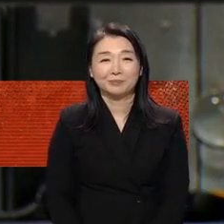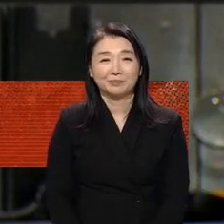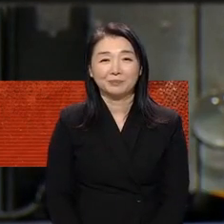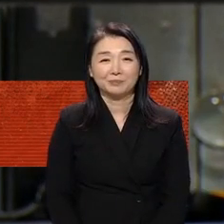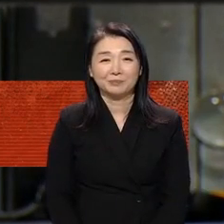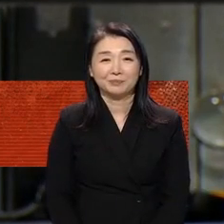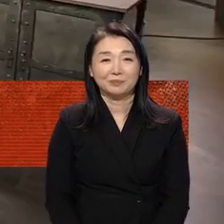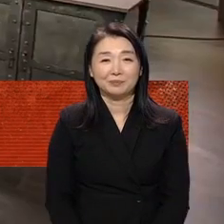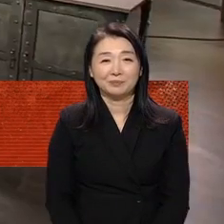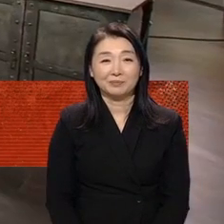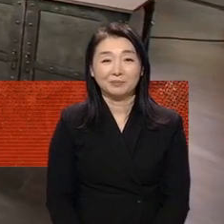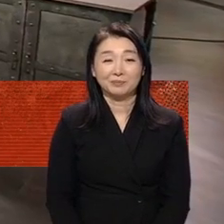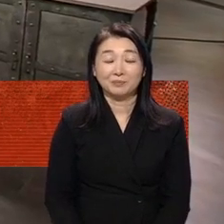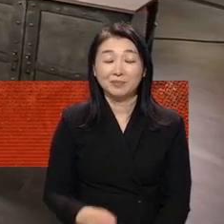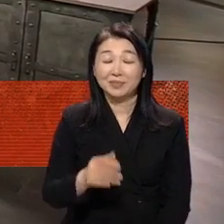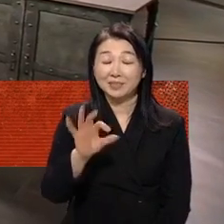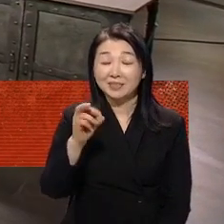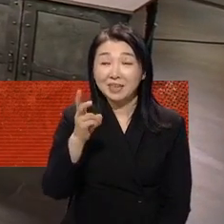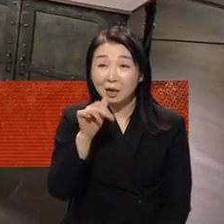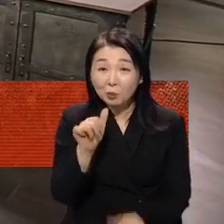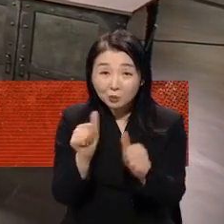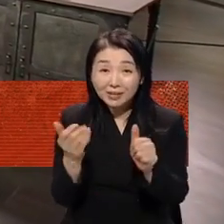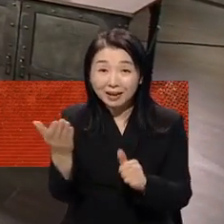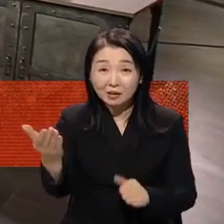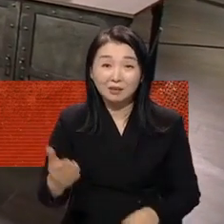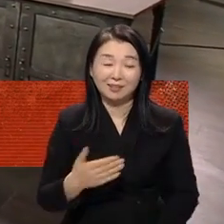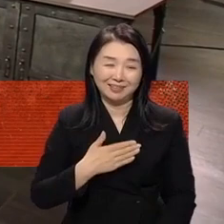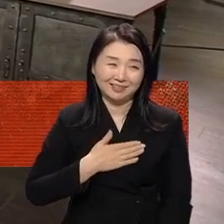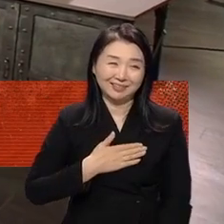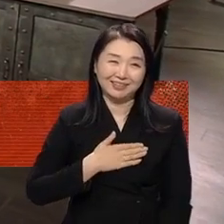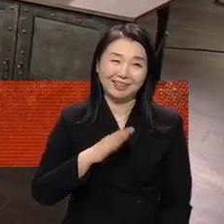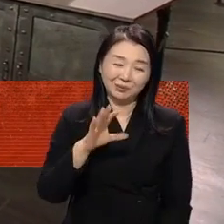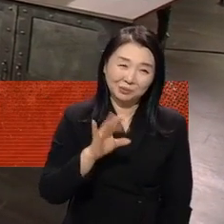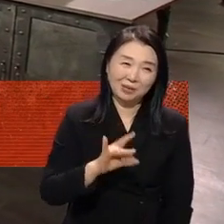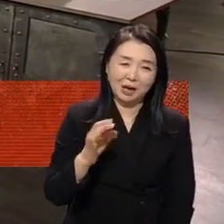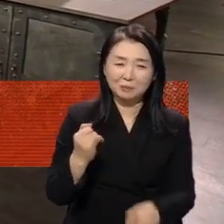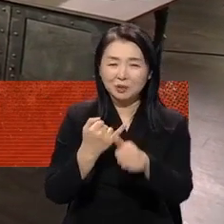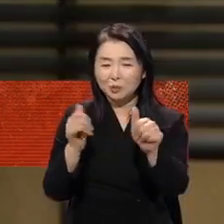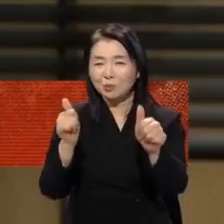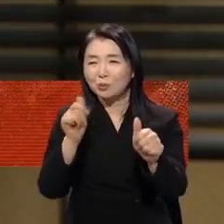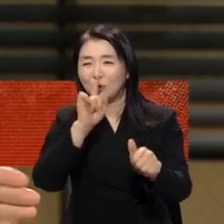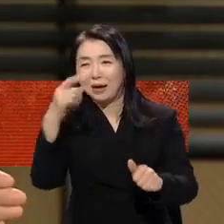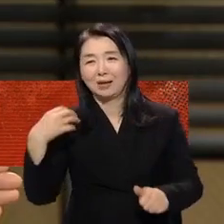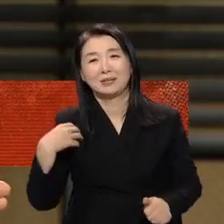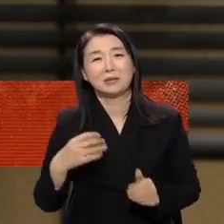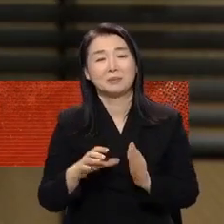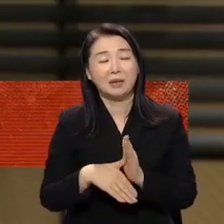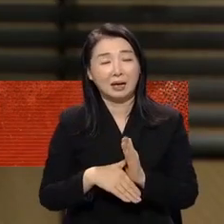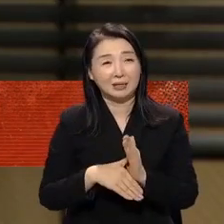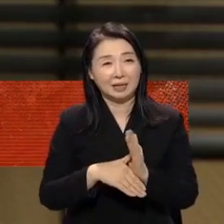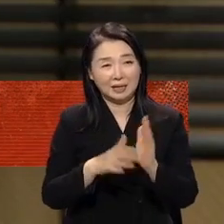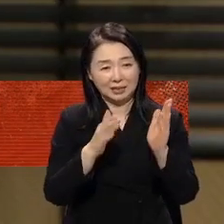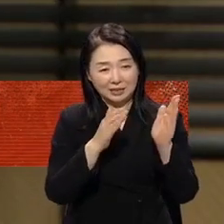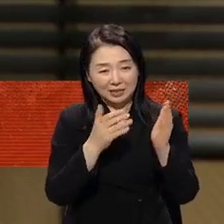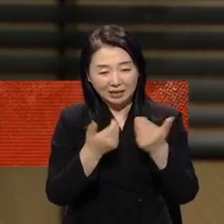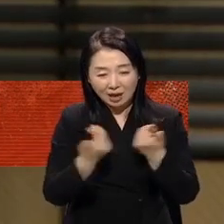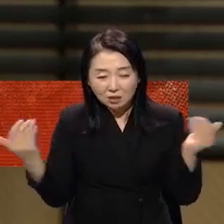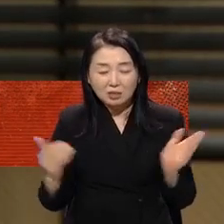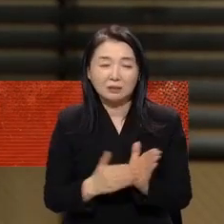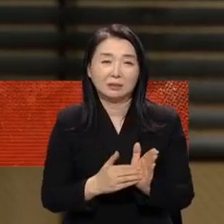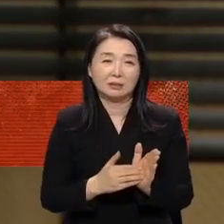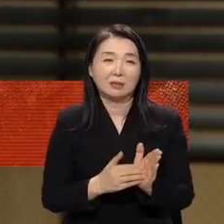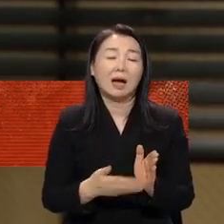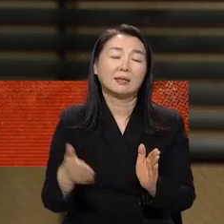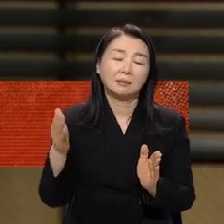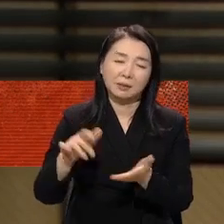그렇군요 자 양 변호사님 저도 가끔 이제 이혼소송을 하다 보면 정리가 된 이후에도 쉽게 그 상황을 못